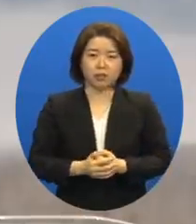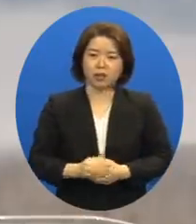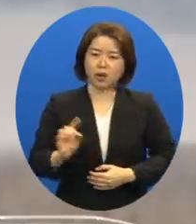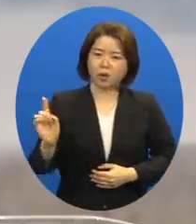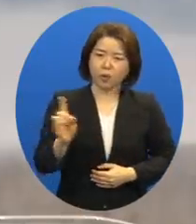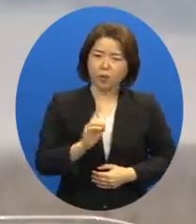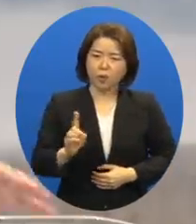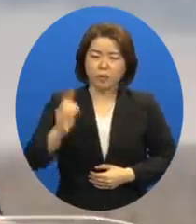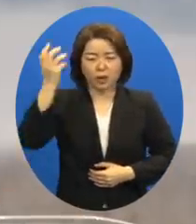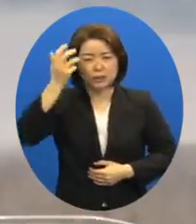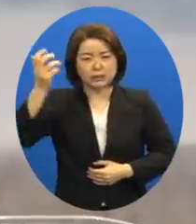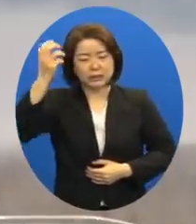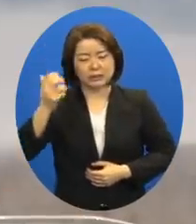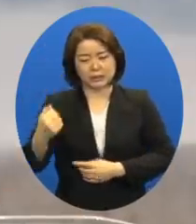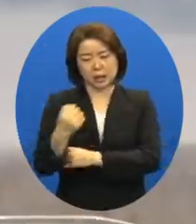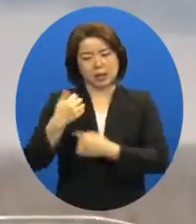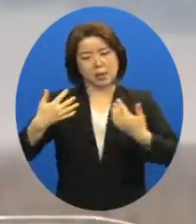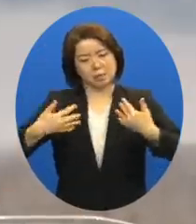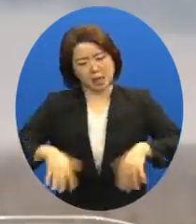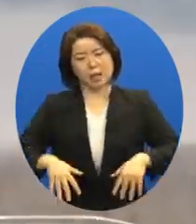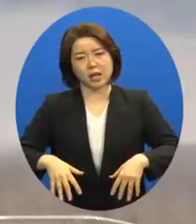어쩌면 그렇게 영적으로 무기력하지요.